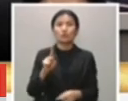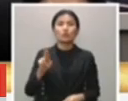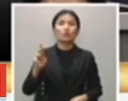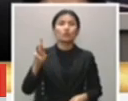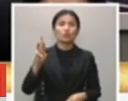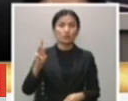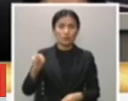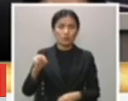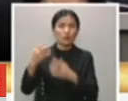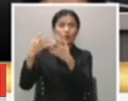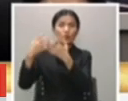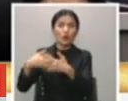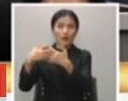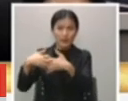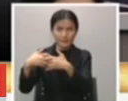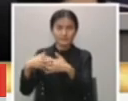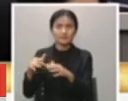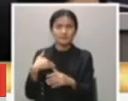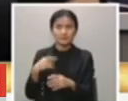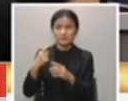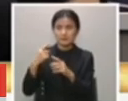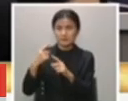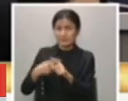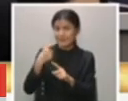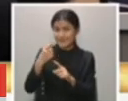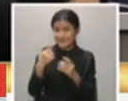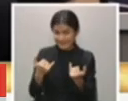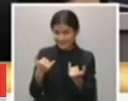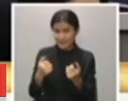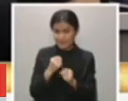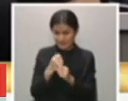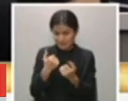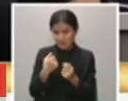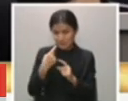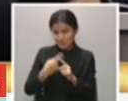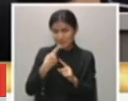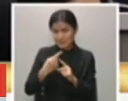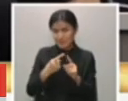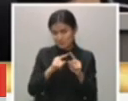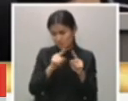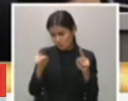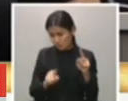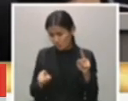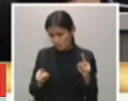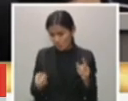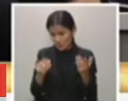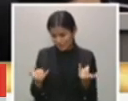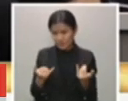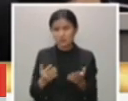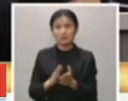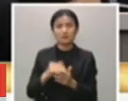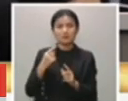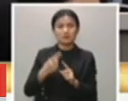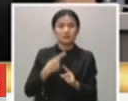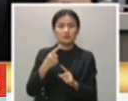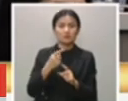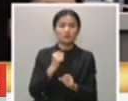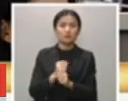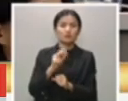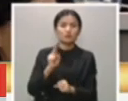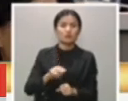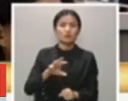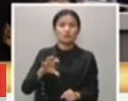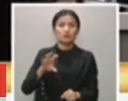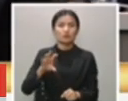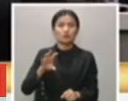ครับเฉพาะเดือนมกราคมปีนี้นะครับยอดขอปิดกิจการเดือนมกราคม2563ของโร